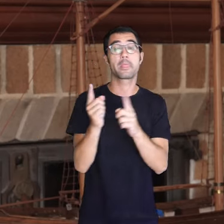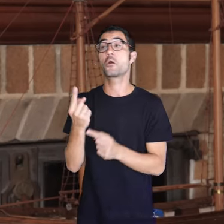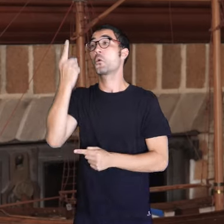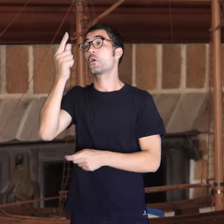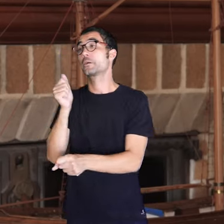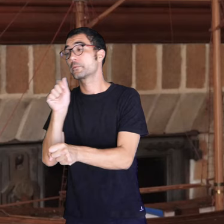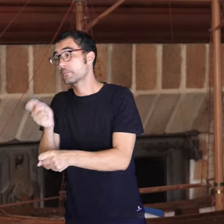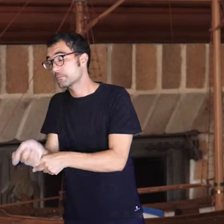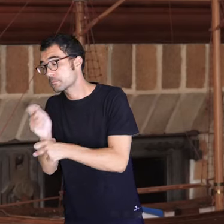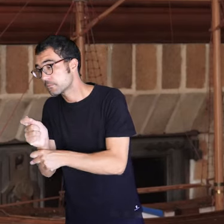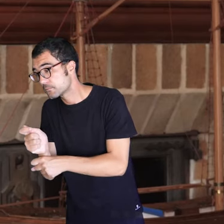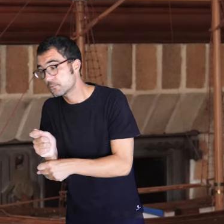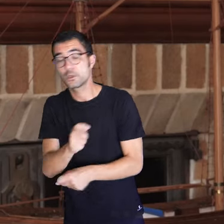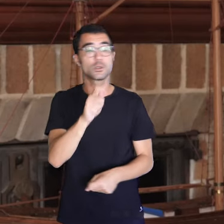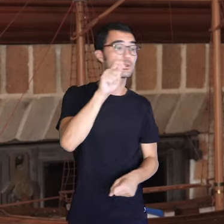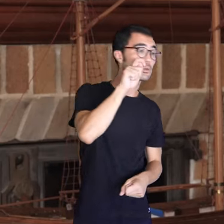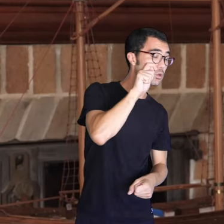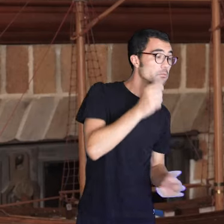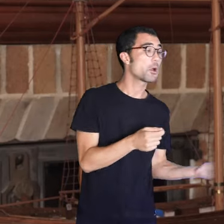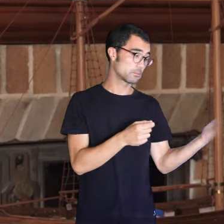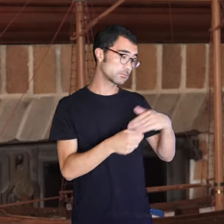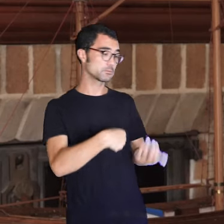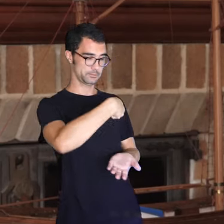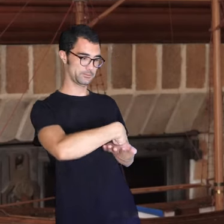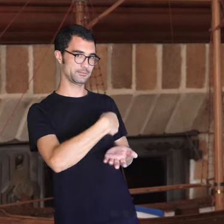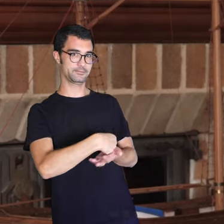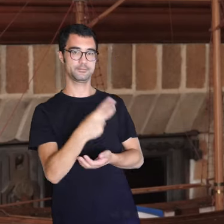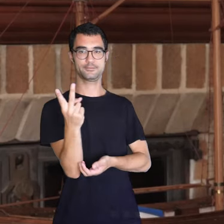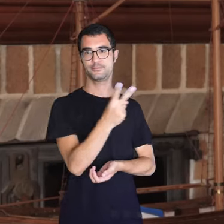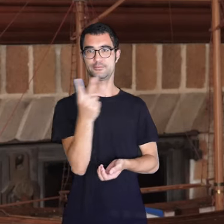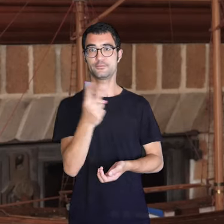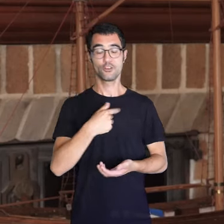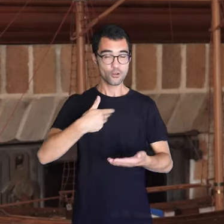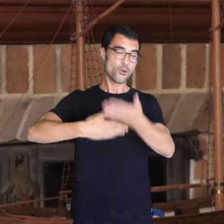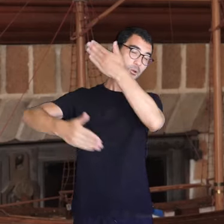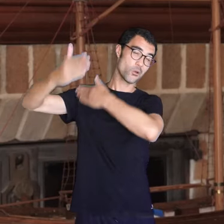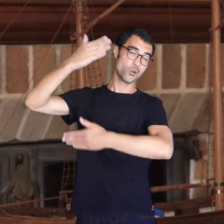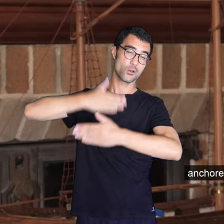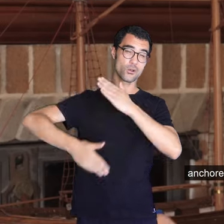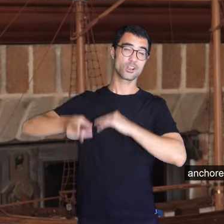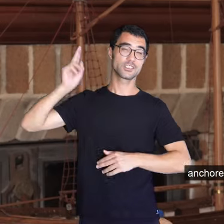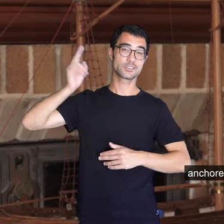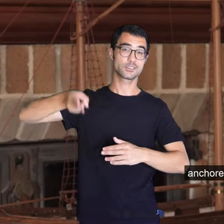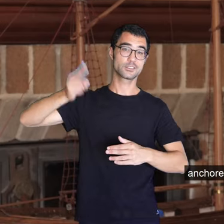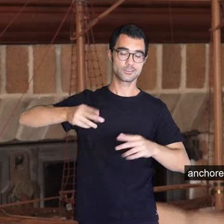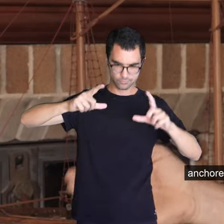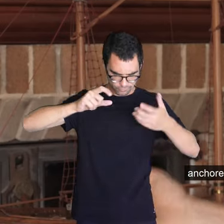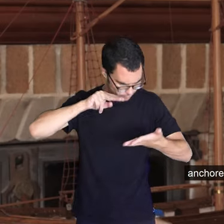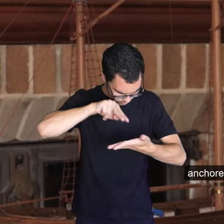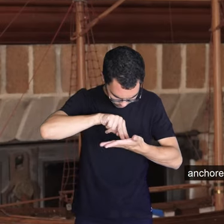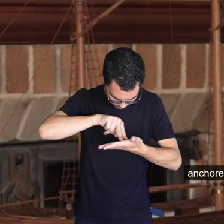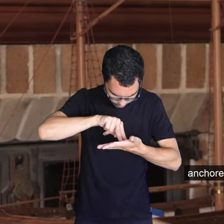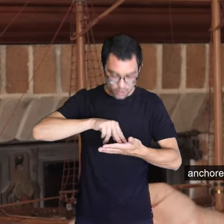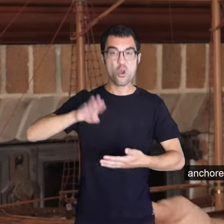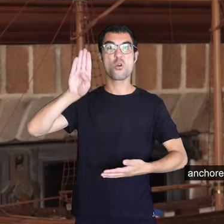feien les dues coses, si qualcú volia anar, hasta moltes fotografies se volen de vegades barques del bou